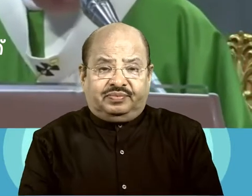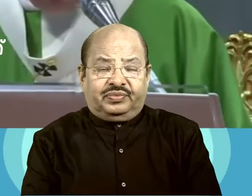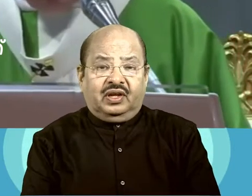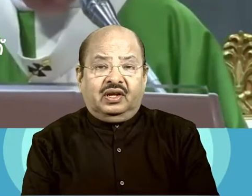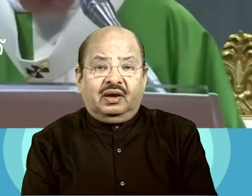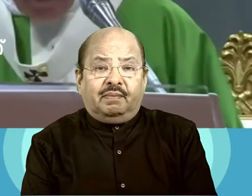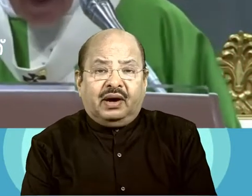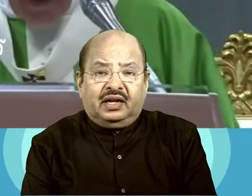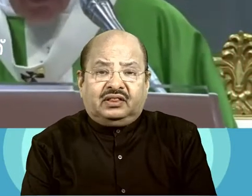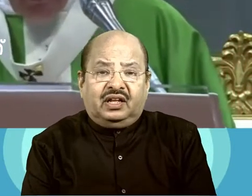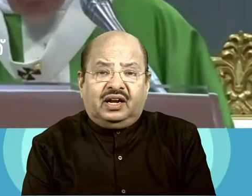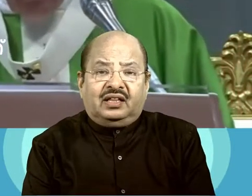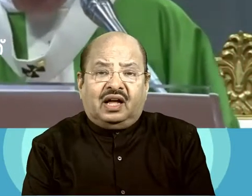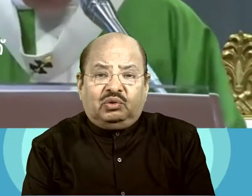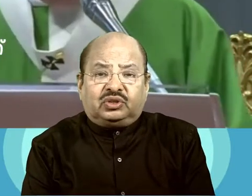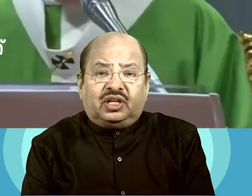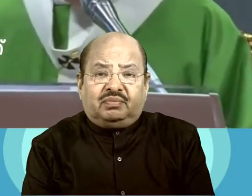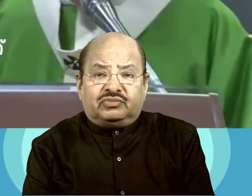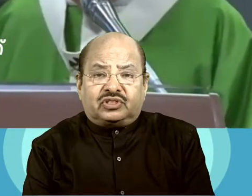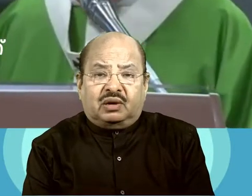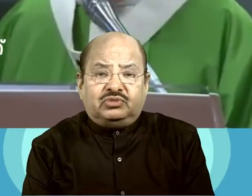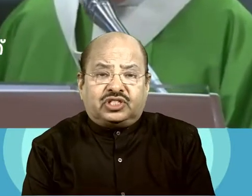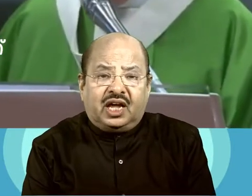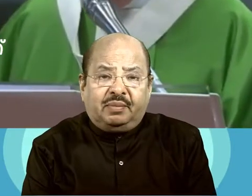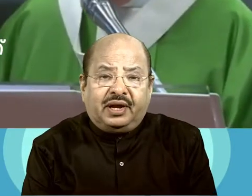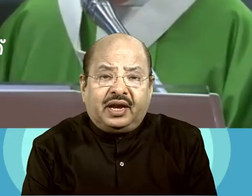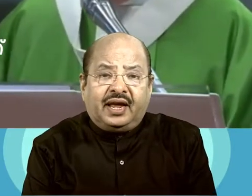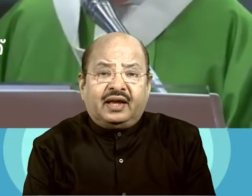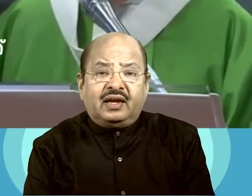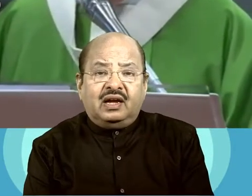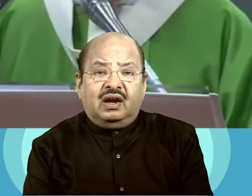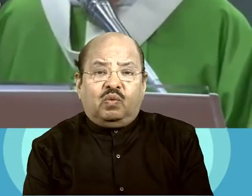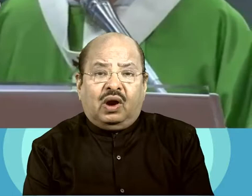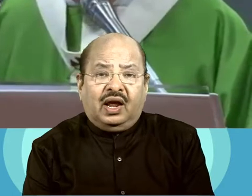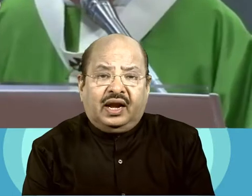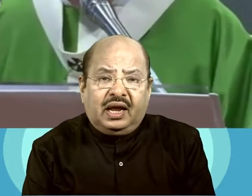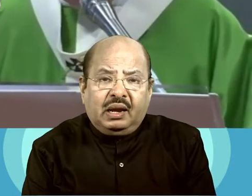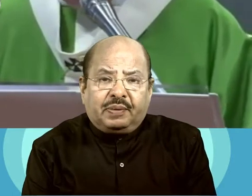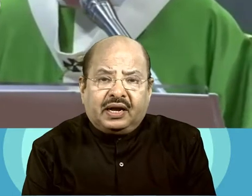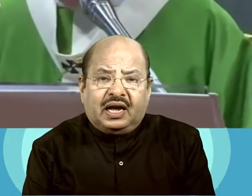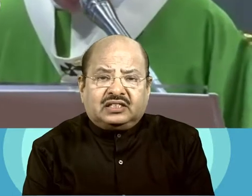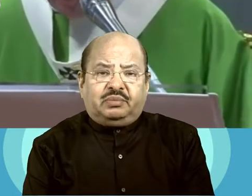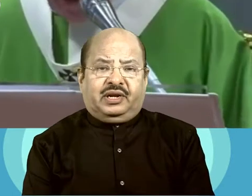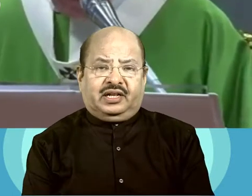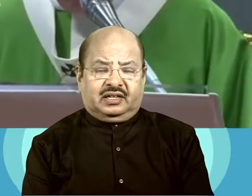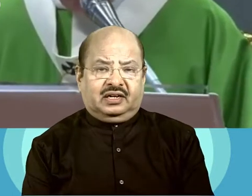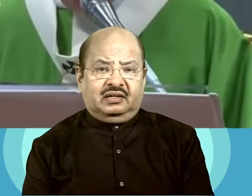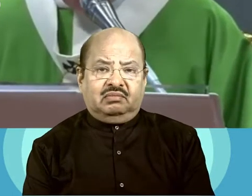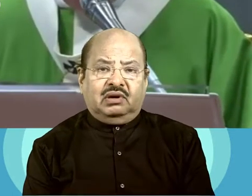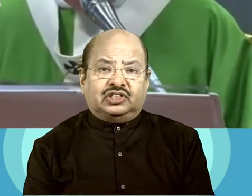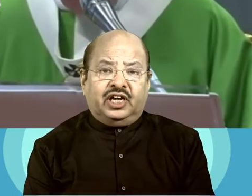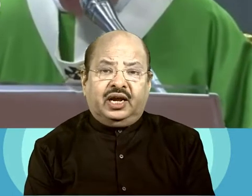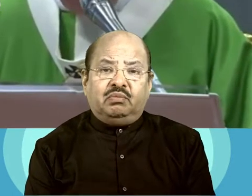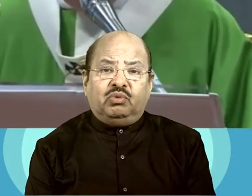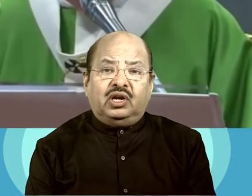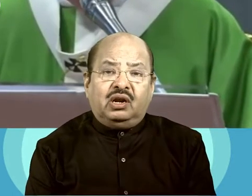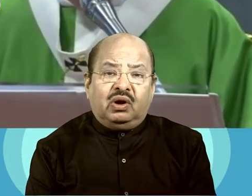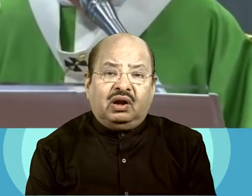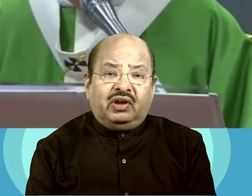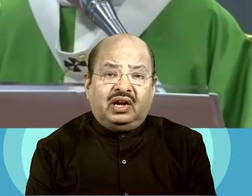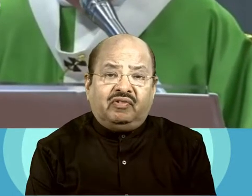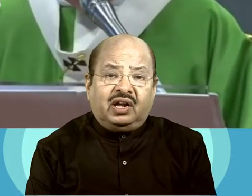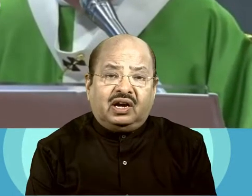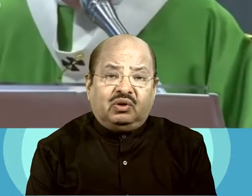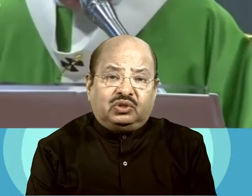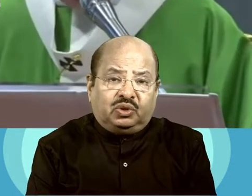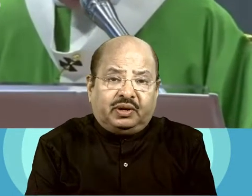ഉയർത്തിക്കാട്ടാനുള്ളത്? മറിയത്തിൻ്റെ ദൗത്യം സംശയമന്യെ വളരെ പ്രയാസമേറിയതാണ്. പക്ഷേ